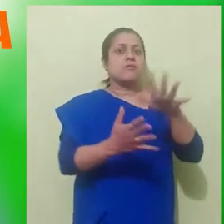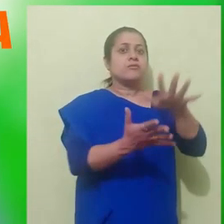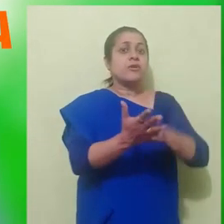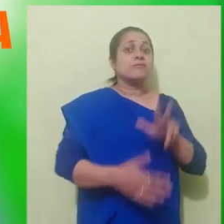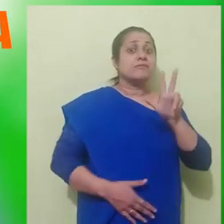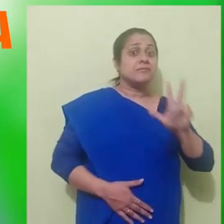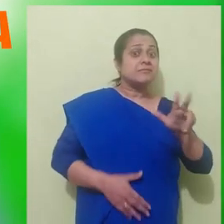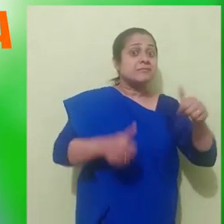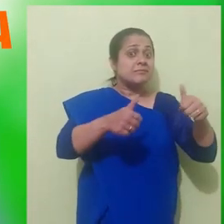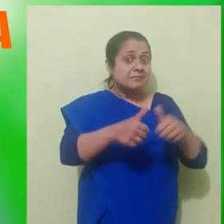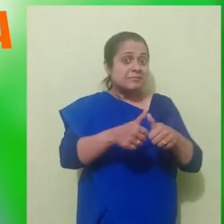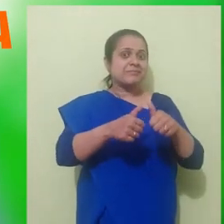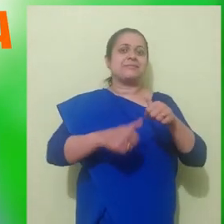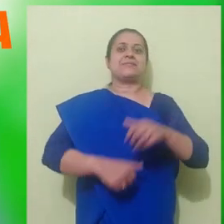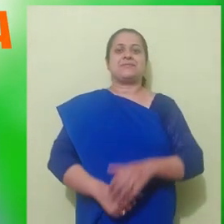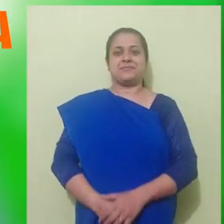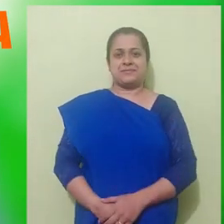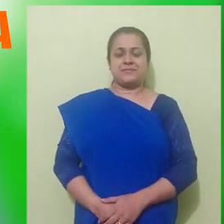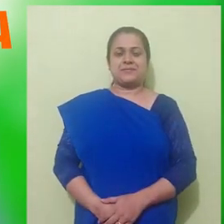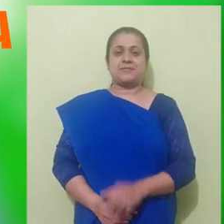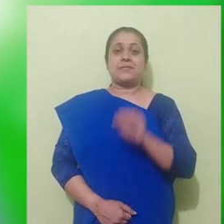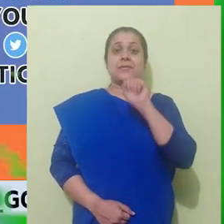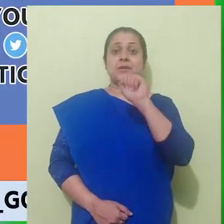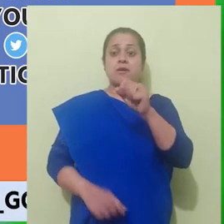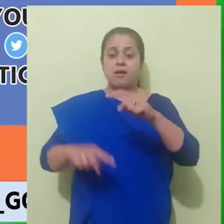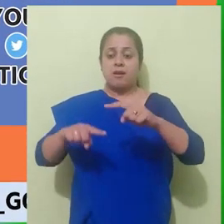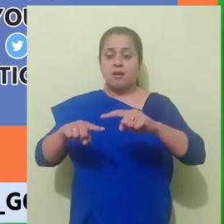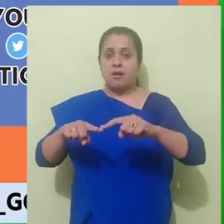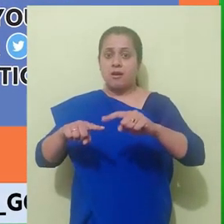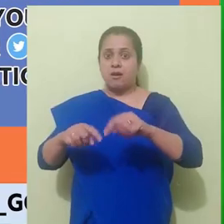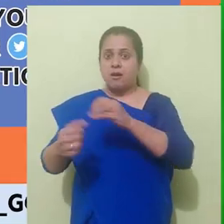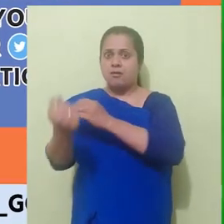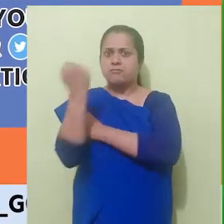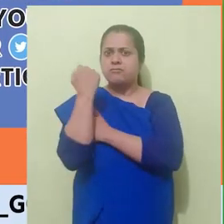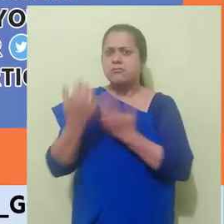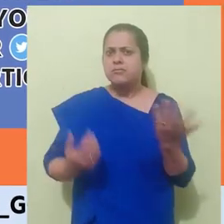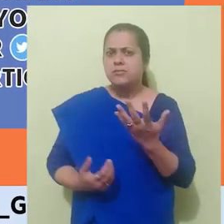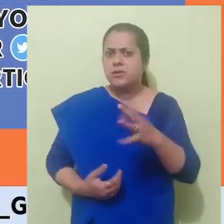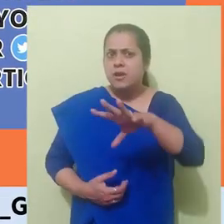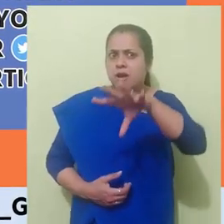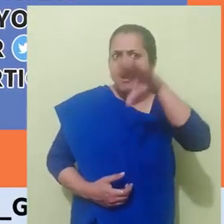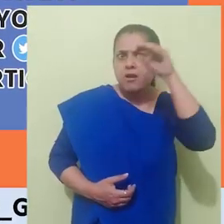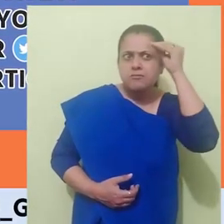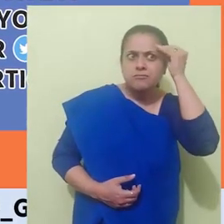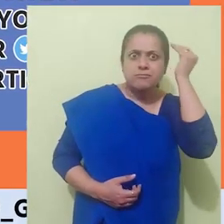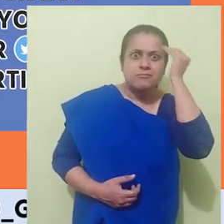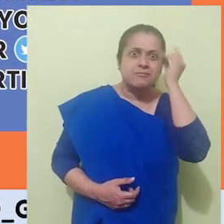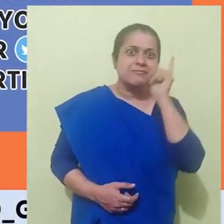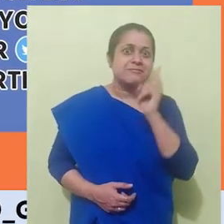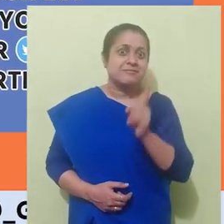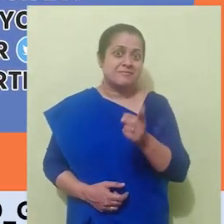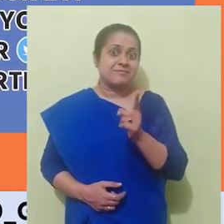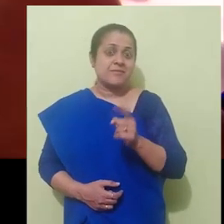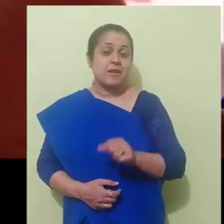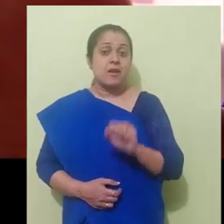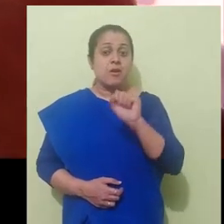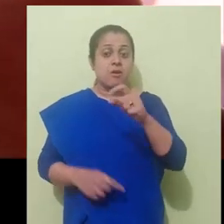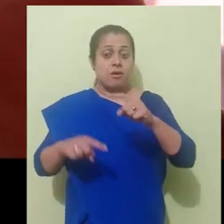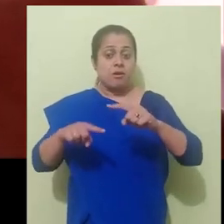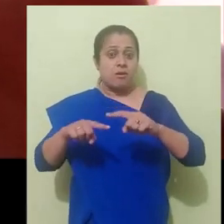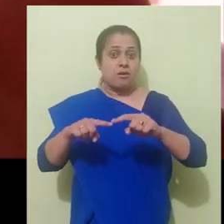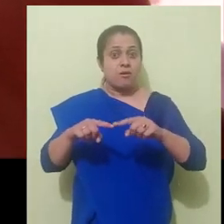भॉम आट ए सीमत जारा जारूंगे तुझा दिकार मत